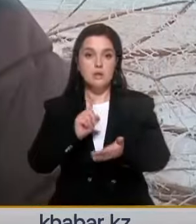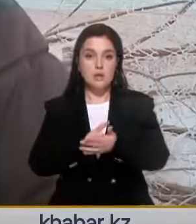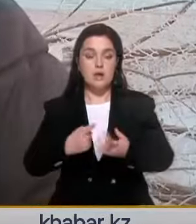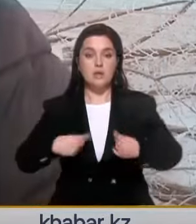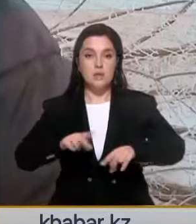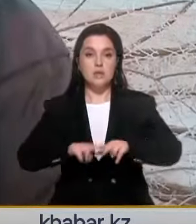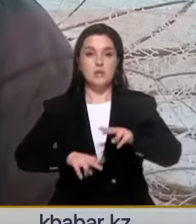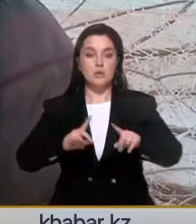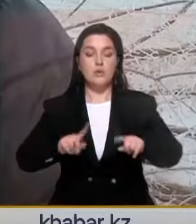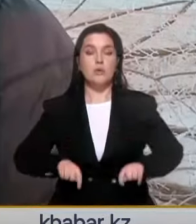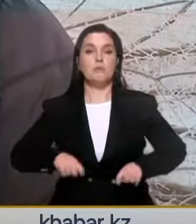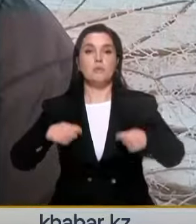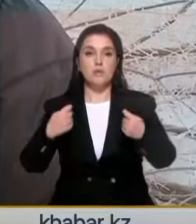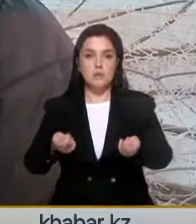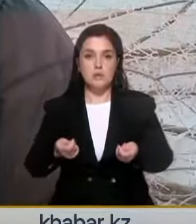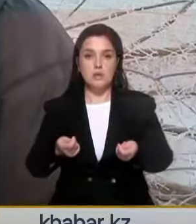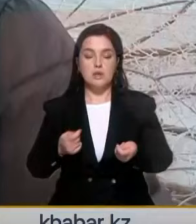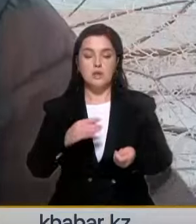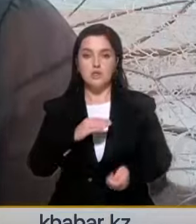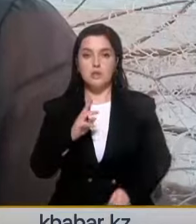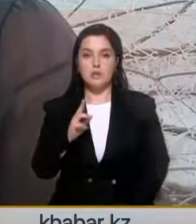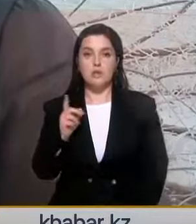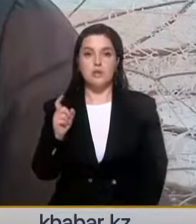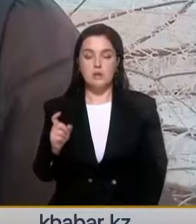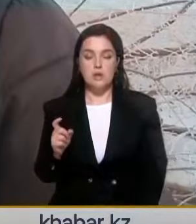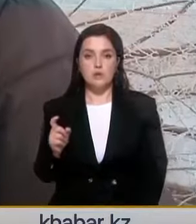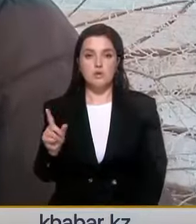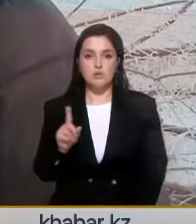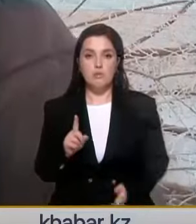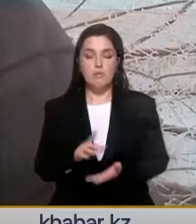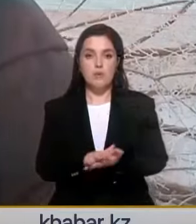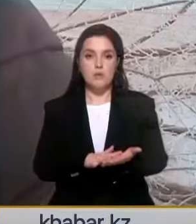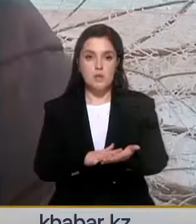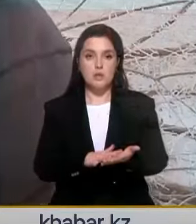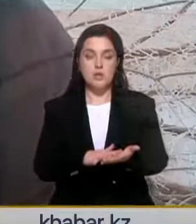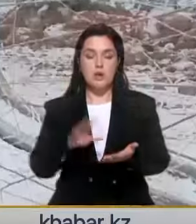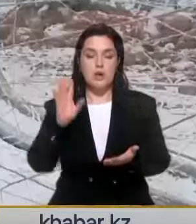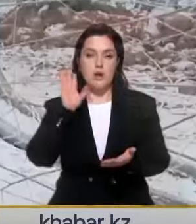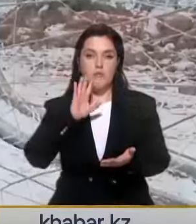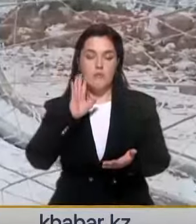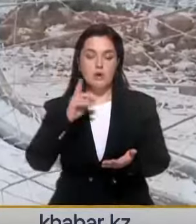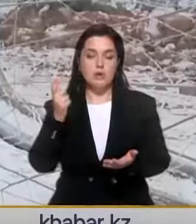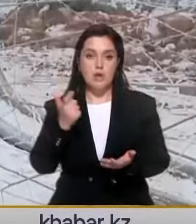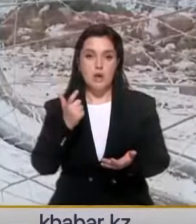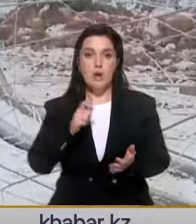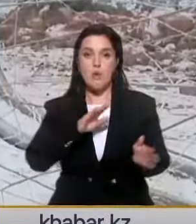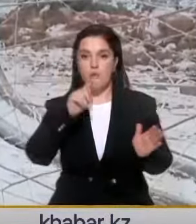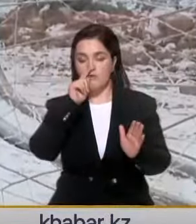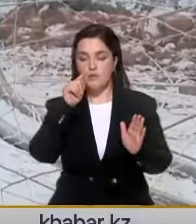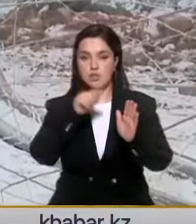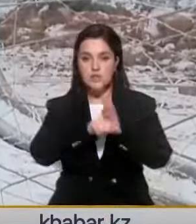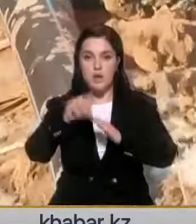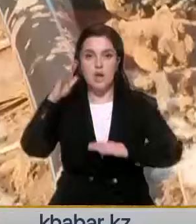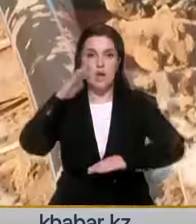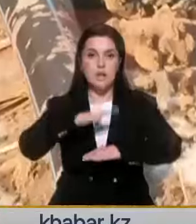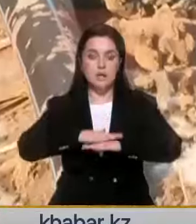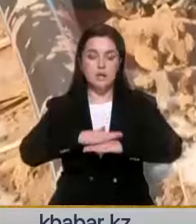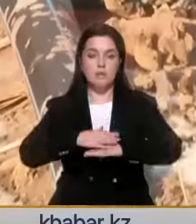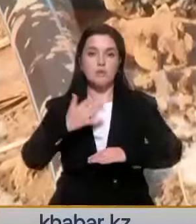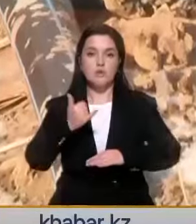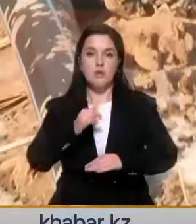передать эти трубы ЖКХ чтоб дальше уже как передать Гордо после вмешательства Акима работы стали